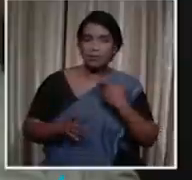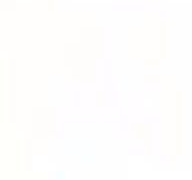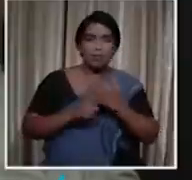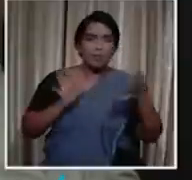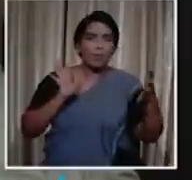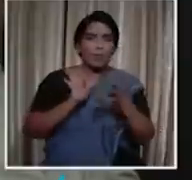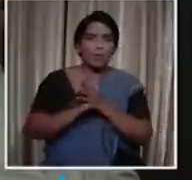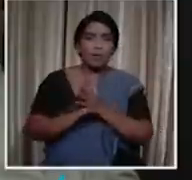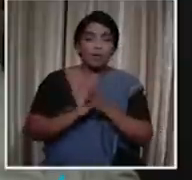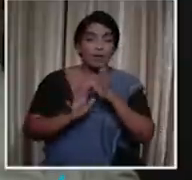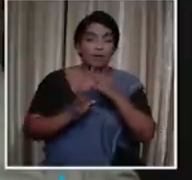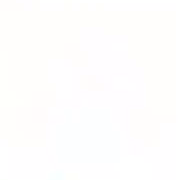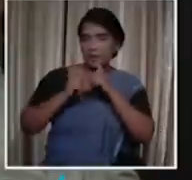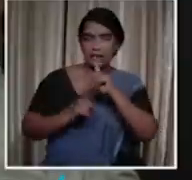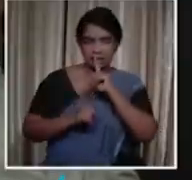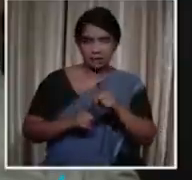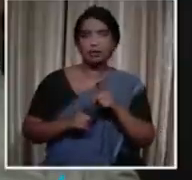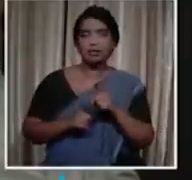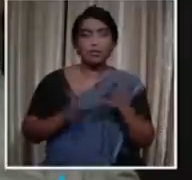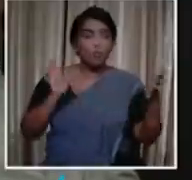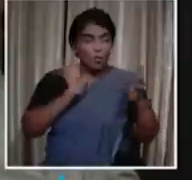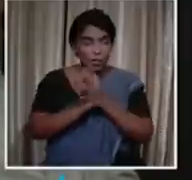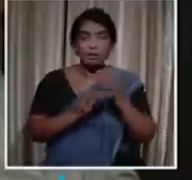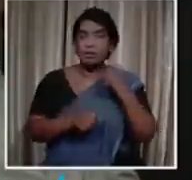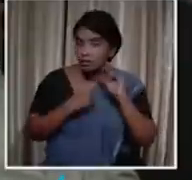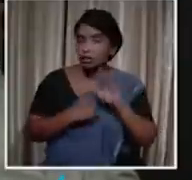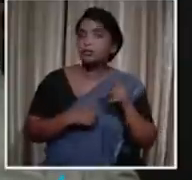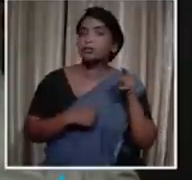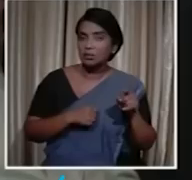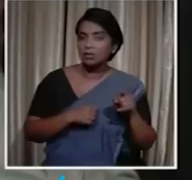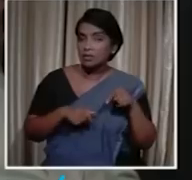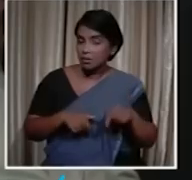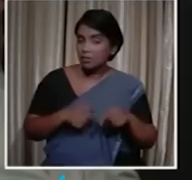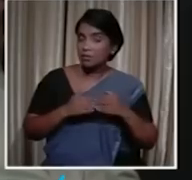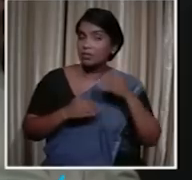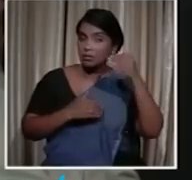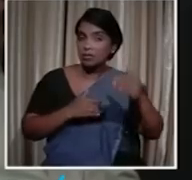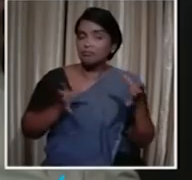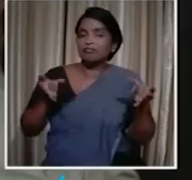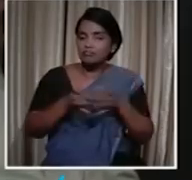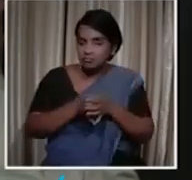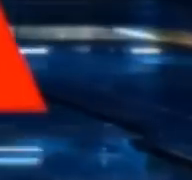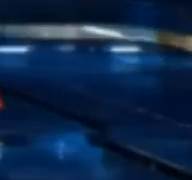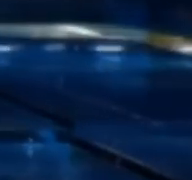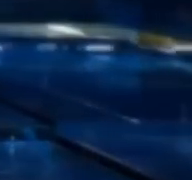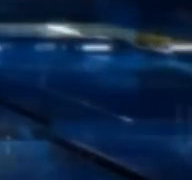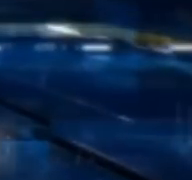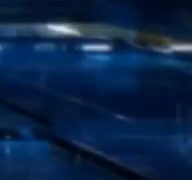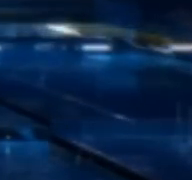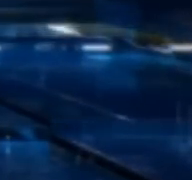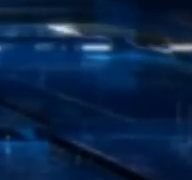ආණ්ඩුවක් නෙමෙයි සර්වපාක්ෂික ආණ්ඩුවක් හදමු. සර්වපාක්ෂික ආණ්ඩුවක් හැදුවොත් තමයි අපිට මෙතන එක රොත්තක් හැටියට ගොඩ එන්න පුළුවන් වෙන්නේ.